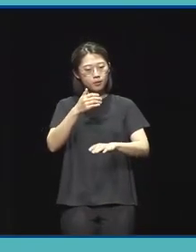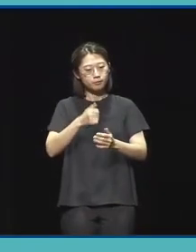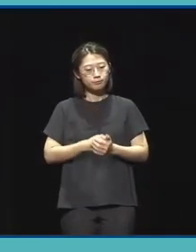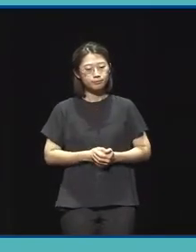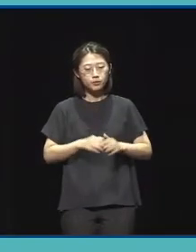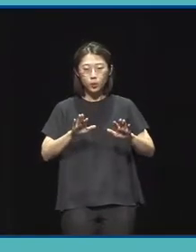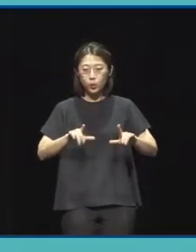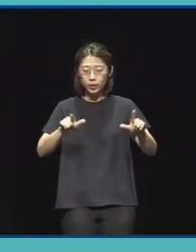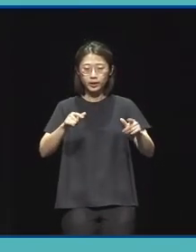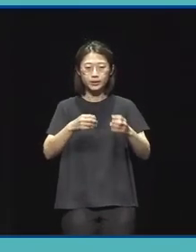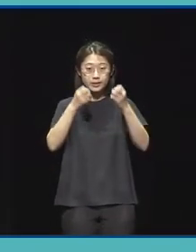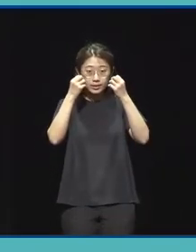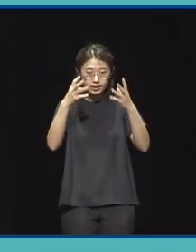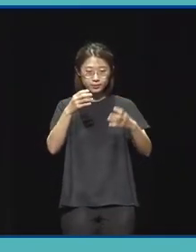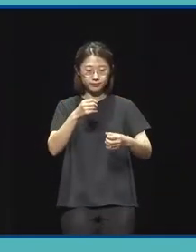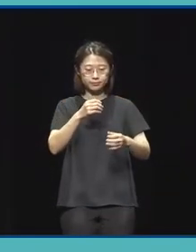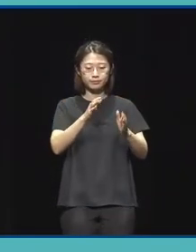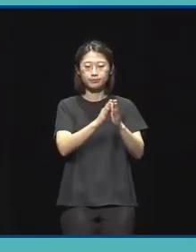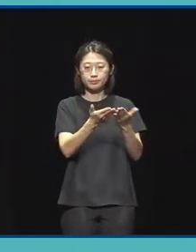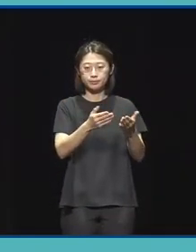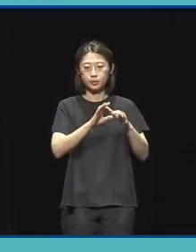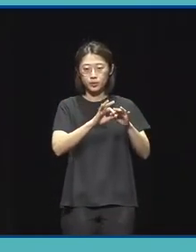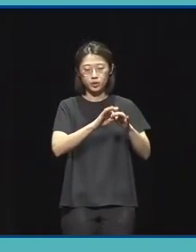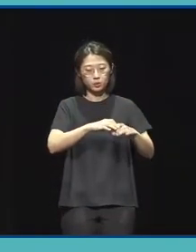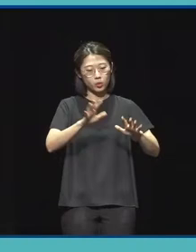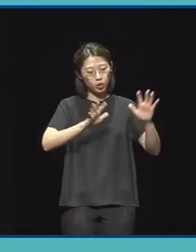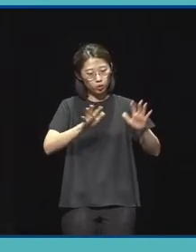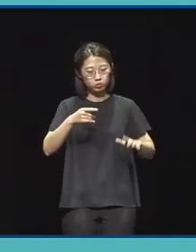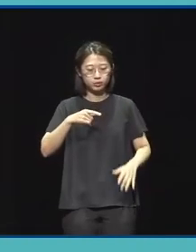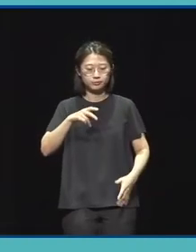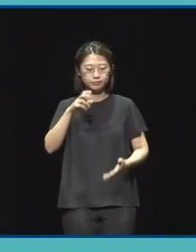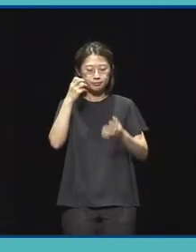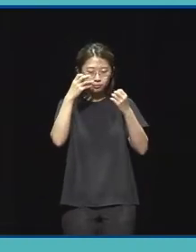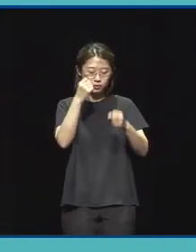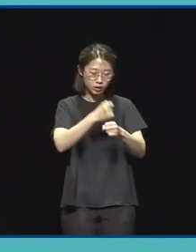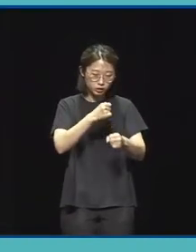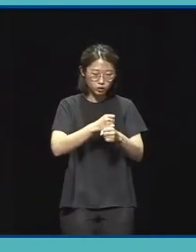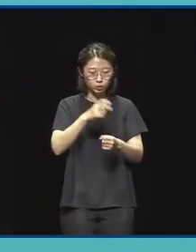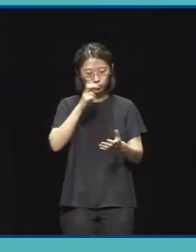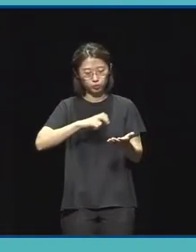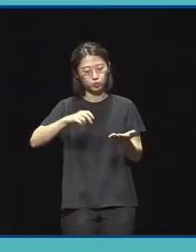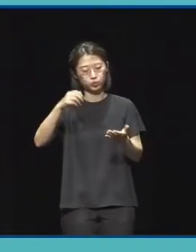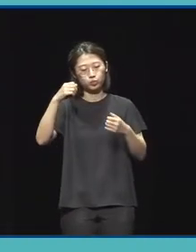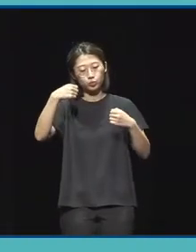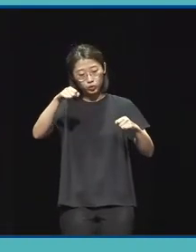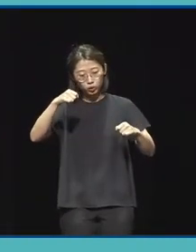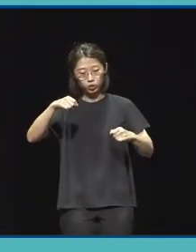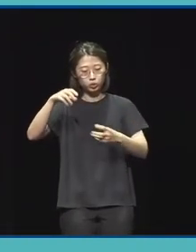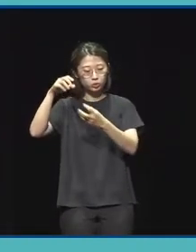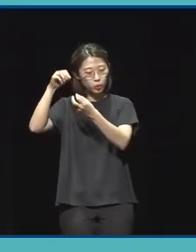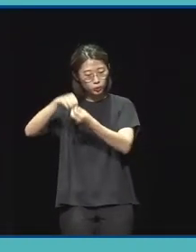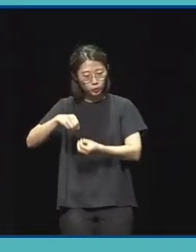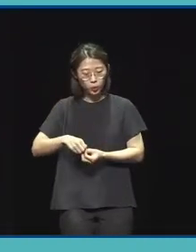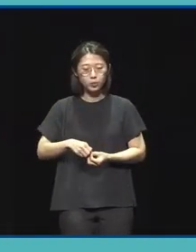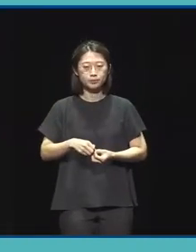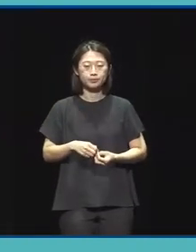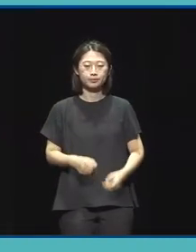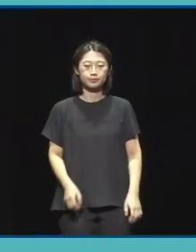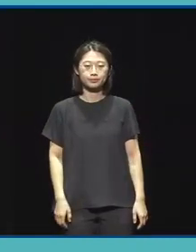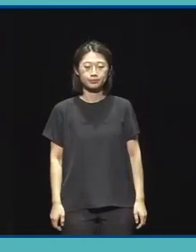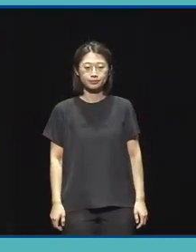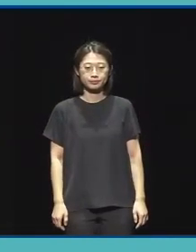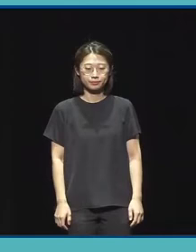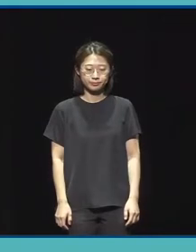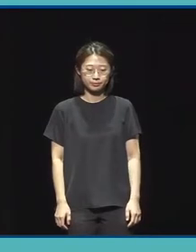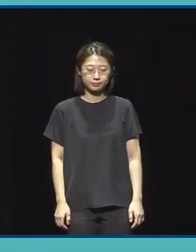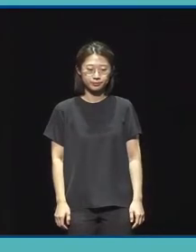올해 신작 사업들에 대해서 설명을 드리겠습니다 연극 창작 뮤지컬 무용 음악 창작 오페라 전통예술 이렇게 해당